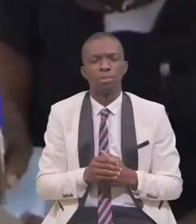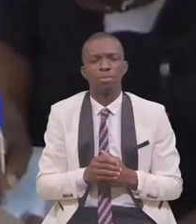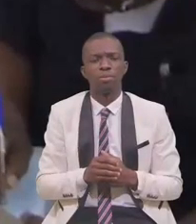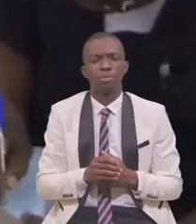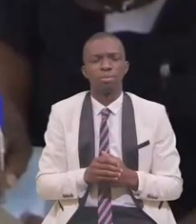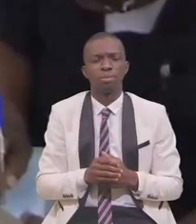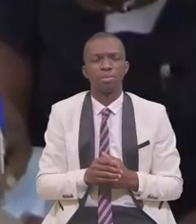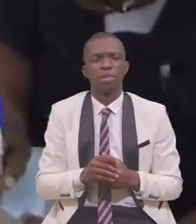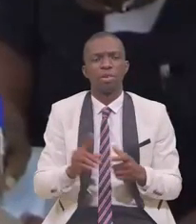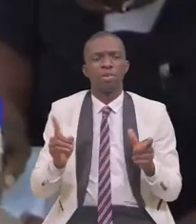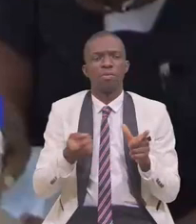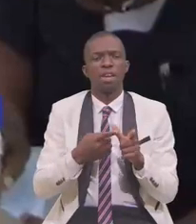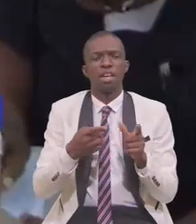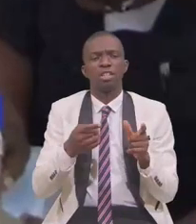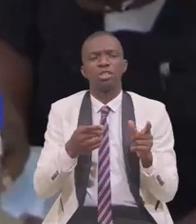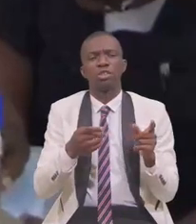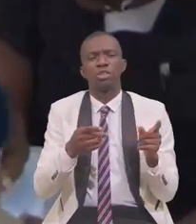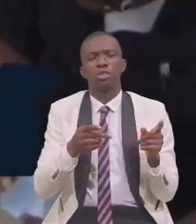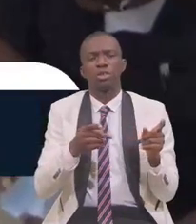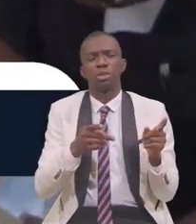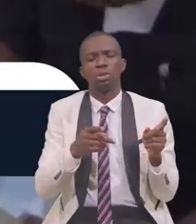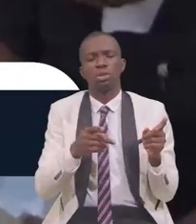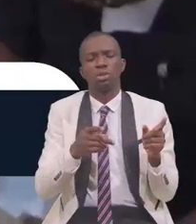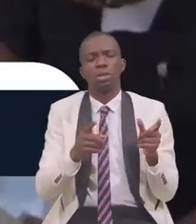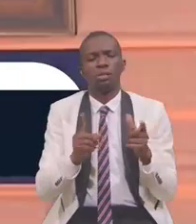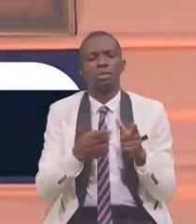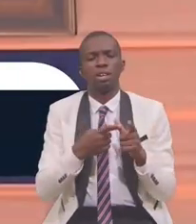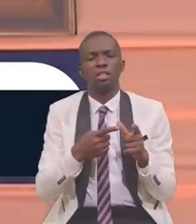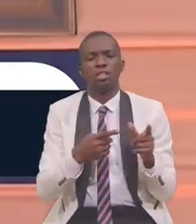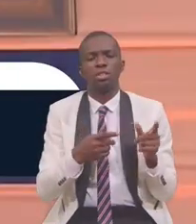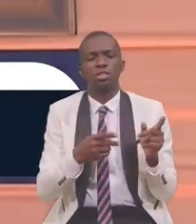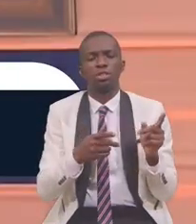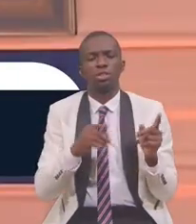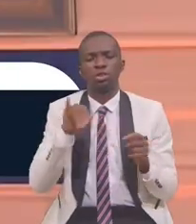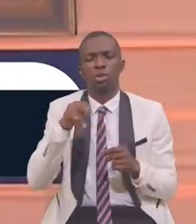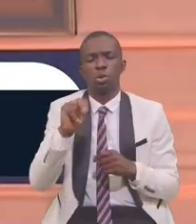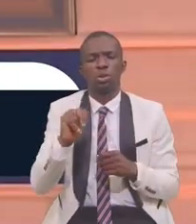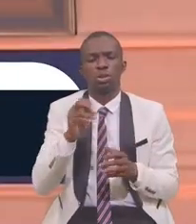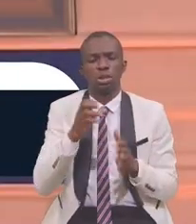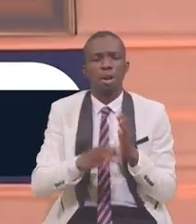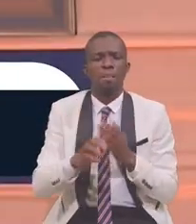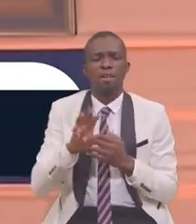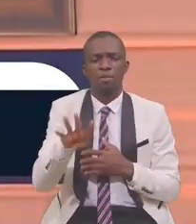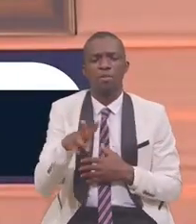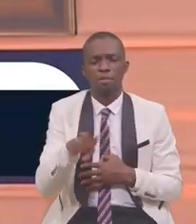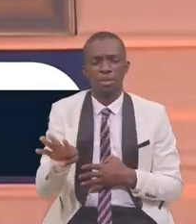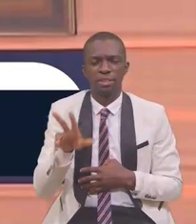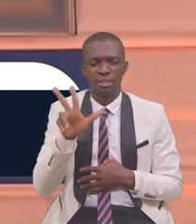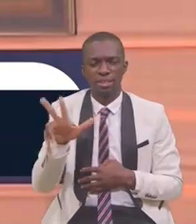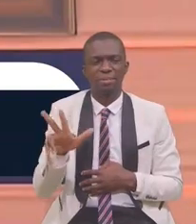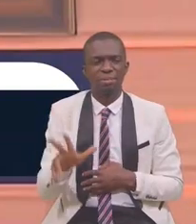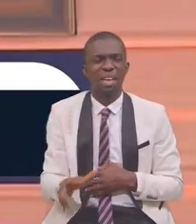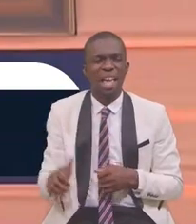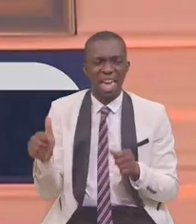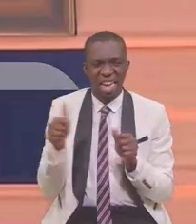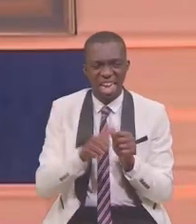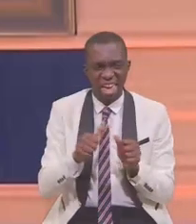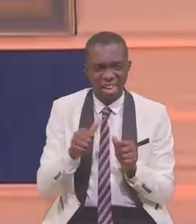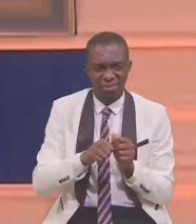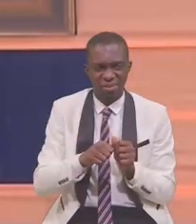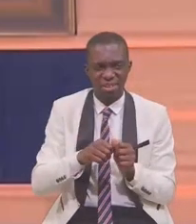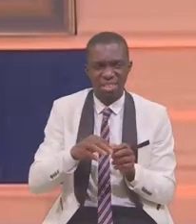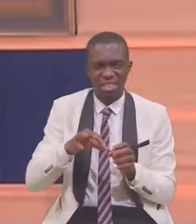1 Jean 4, verset 3. 1 Jean, chapitre 4. Nous lisons le verset 3. Et tout esprit qui ne confesse